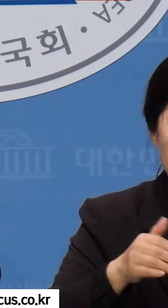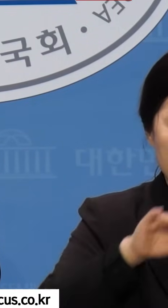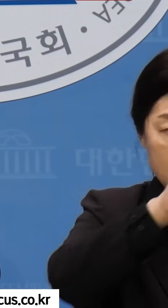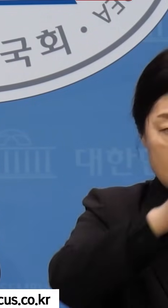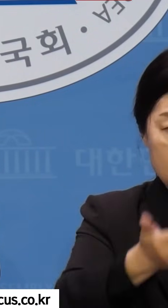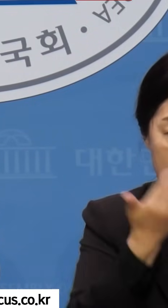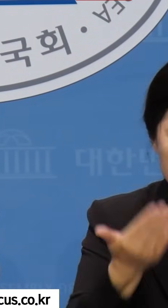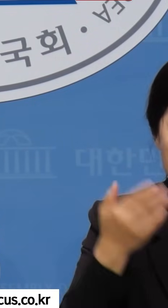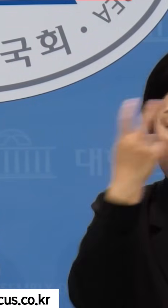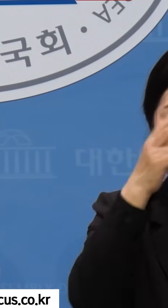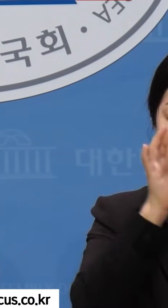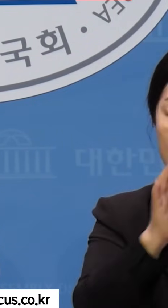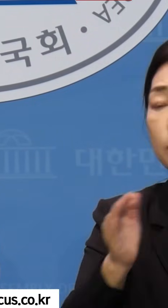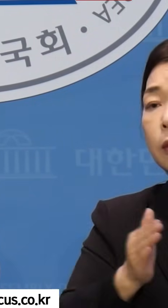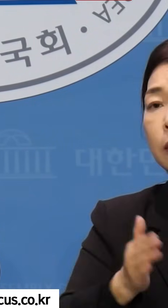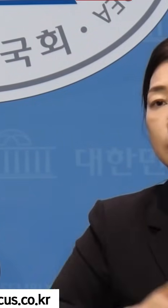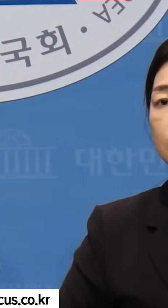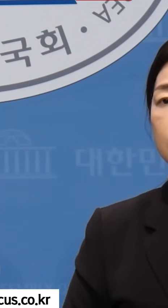있는가?